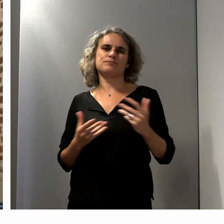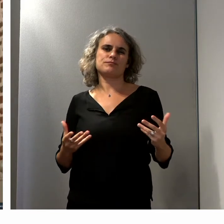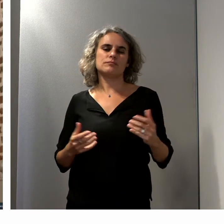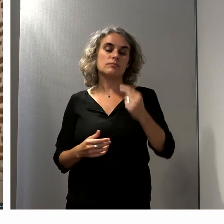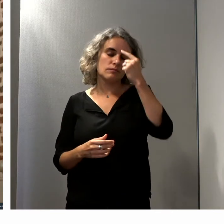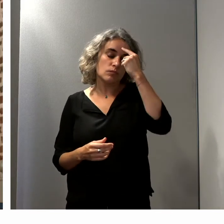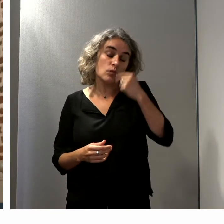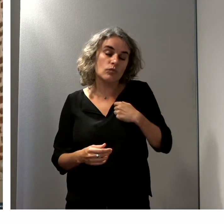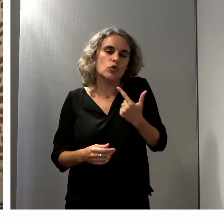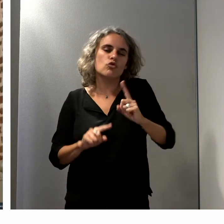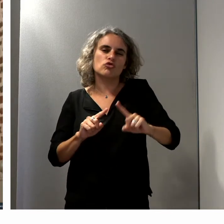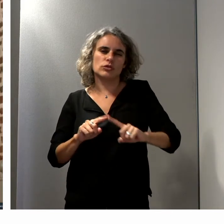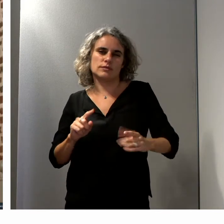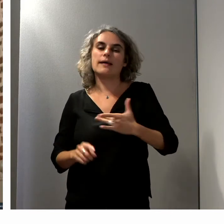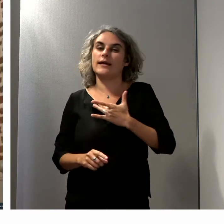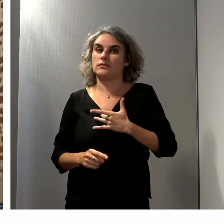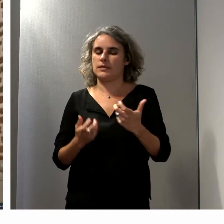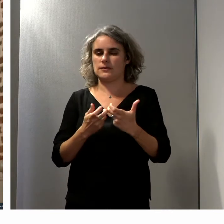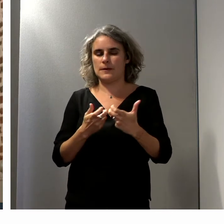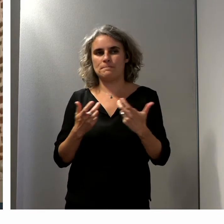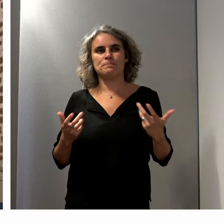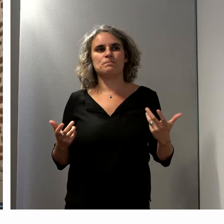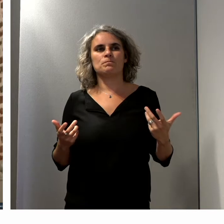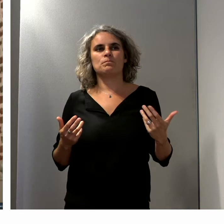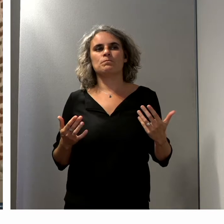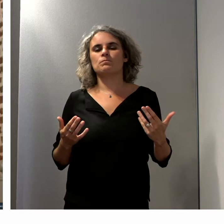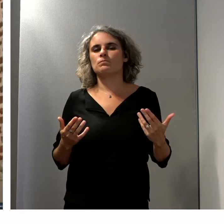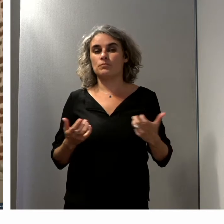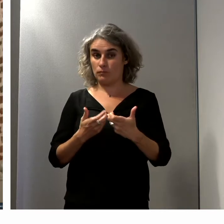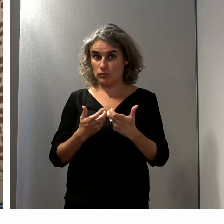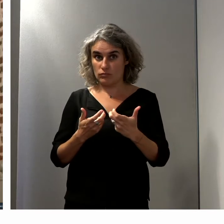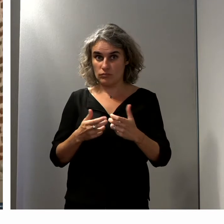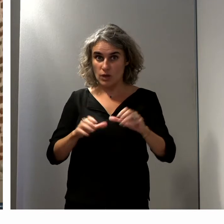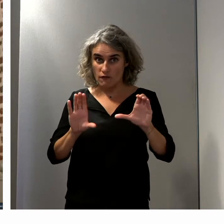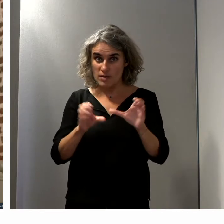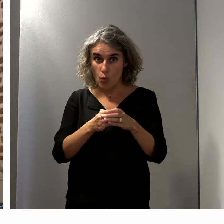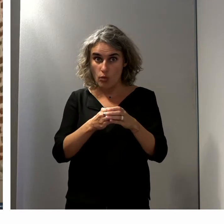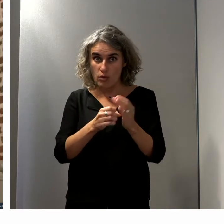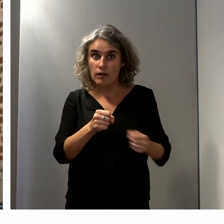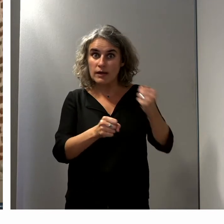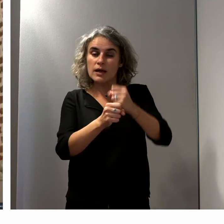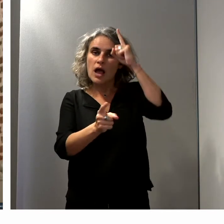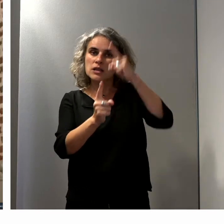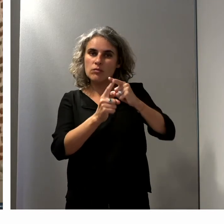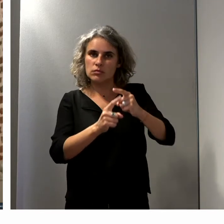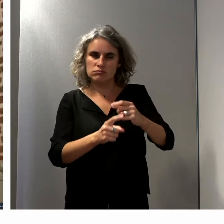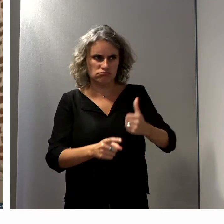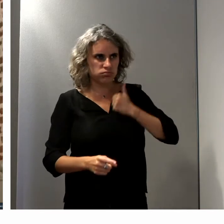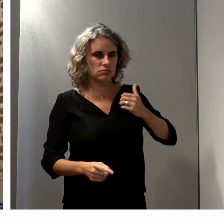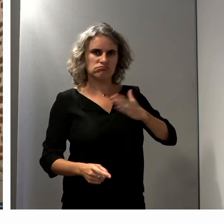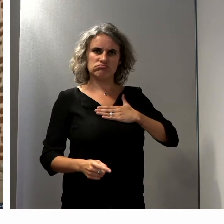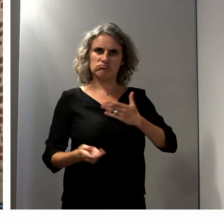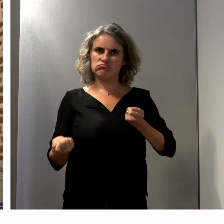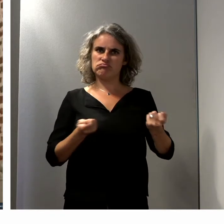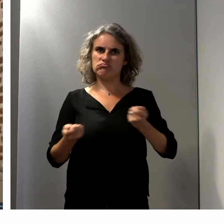choses qui me paraissent intéressantes. C'est que, par exemple, il y a des formations qui se sont créées à l'expression de l'autodétermination, c'est-à-dire aider